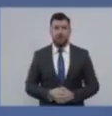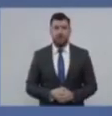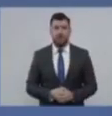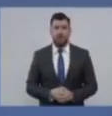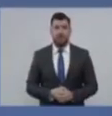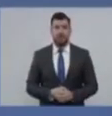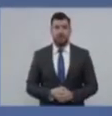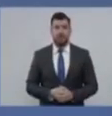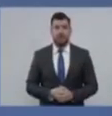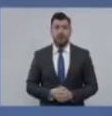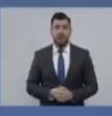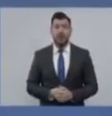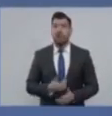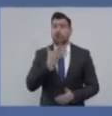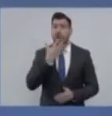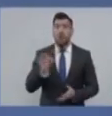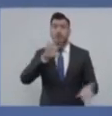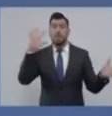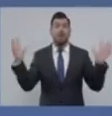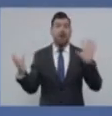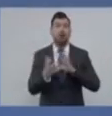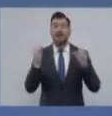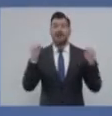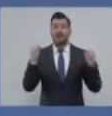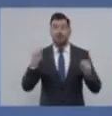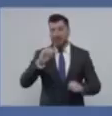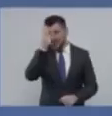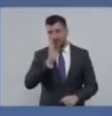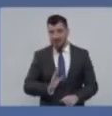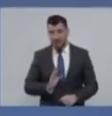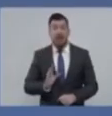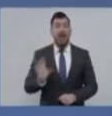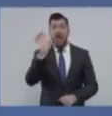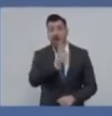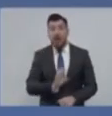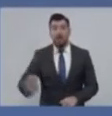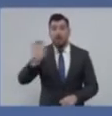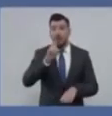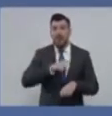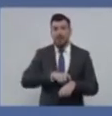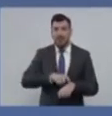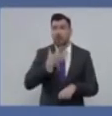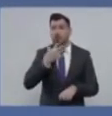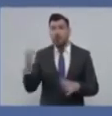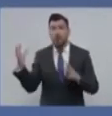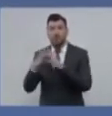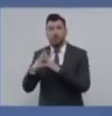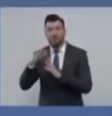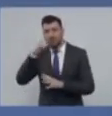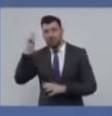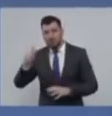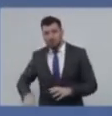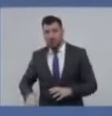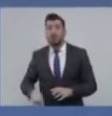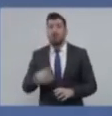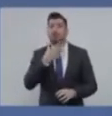παγκόσμια υγειονομική κρίση η ευρώπη βιώνει με την εισβολή της ρωσίας στην ουκρανία βαθιά